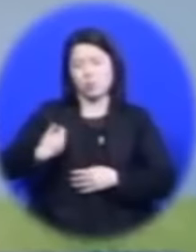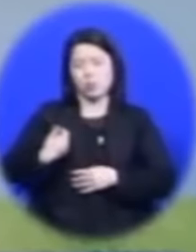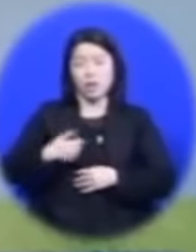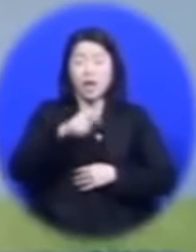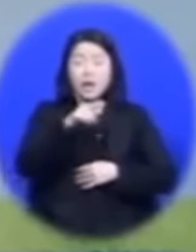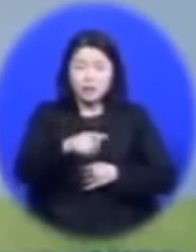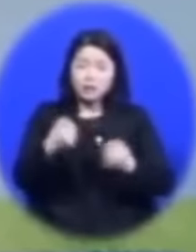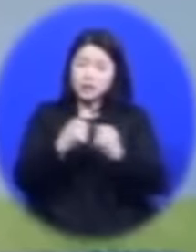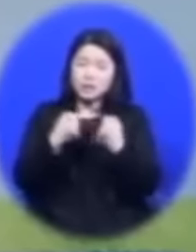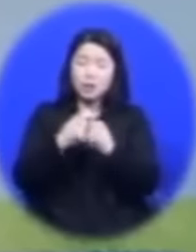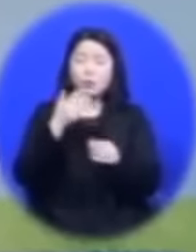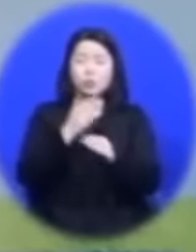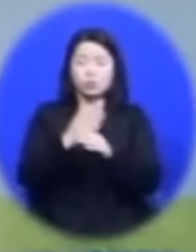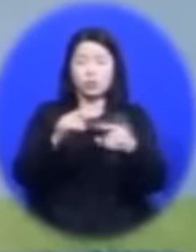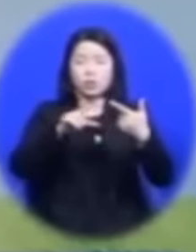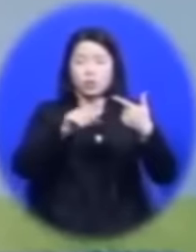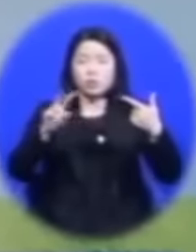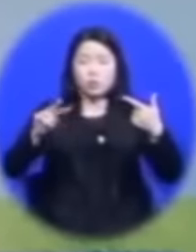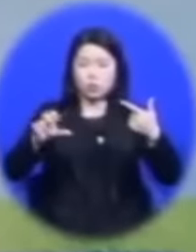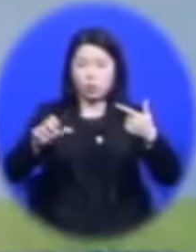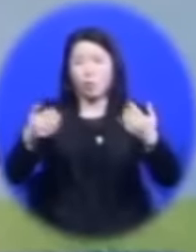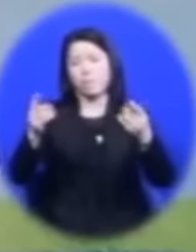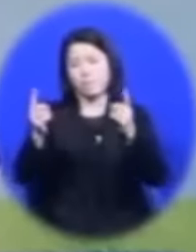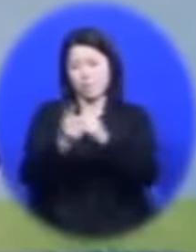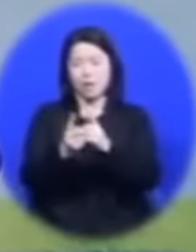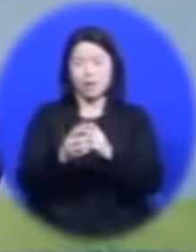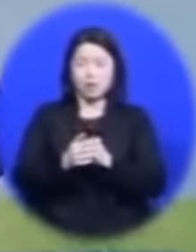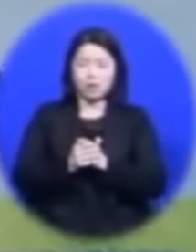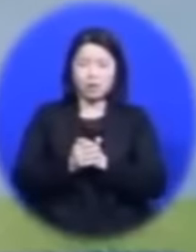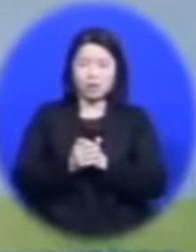그렇게 싸우다가 6.25 전쟁을 만난 거예요.